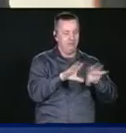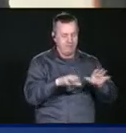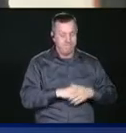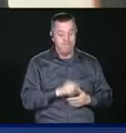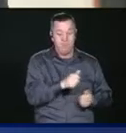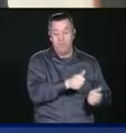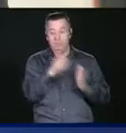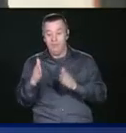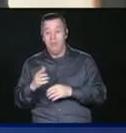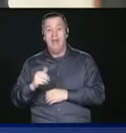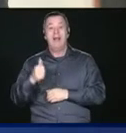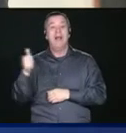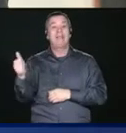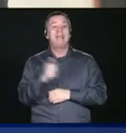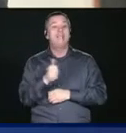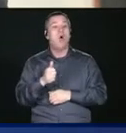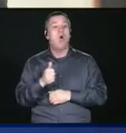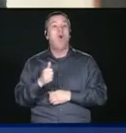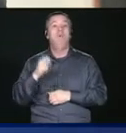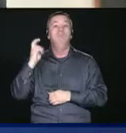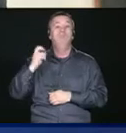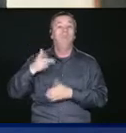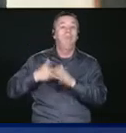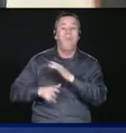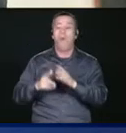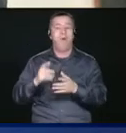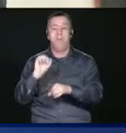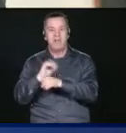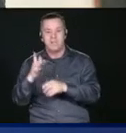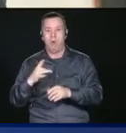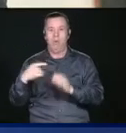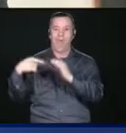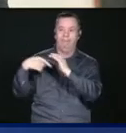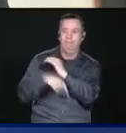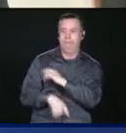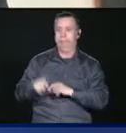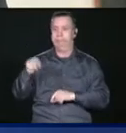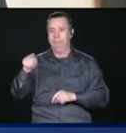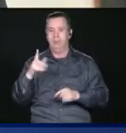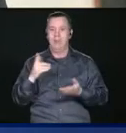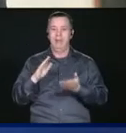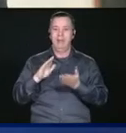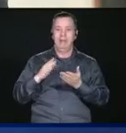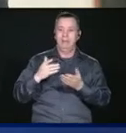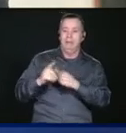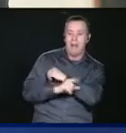leur transport en commun ne va pas bien, donc ils n'ont pas assez de revenus, vont faire des déficits, vont peut-être mettre des villes à pied.